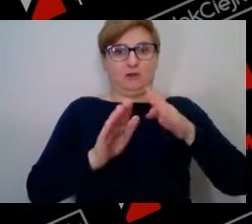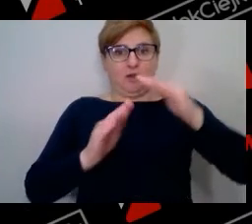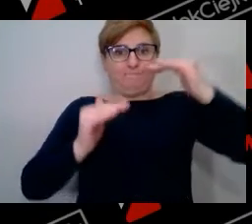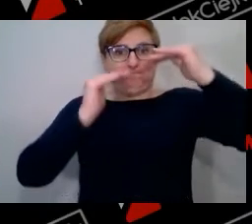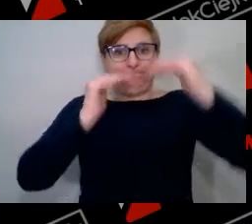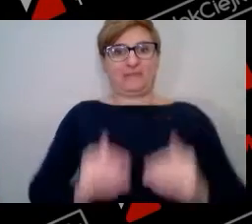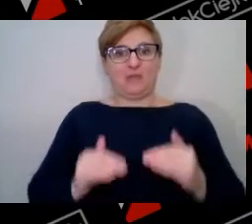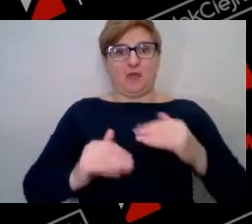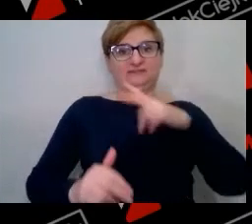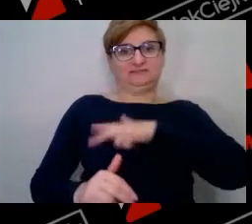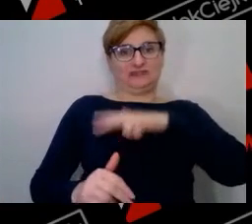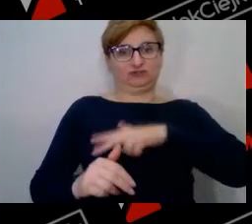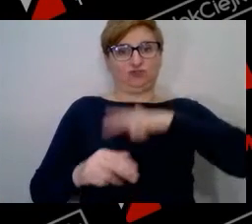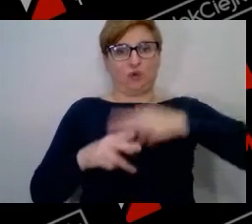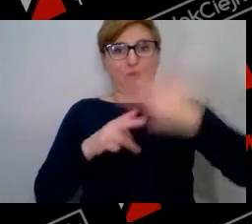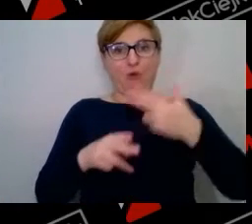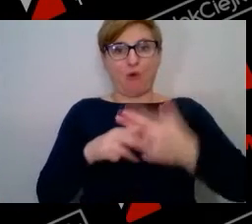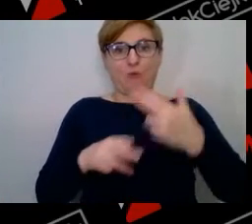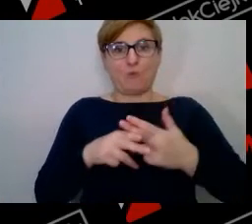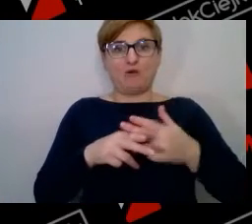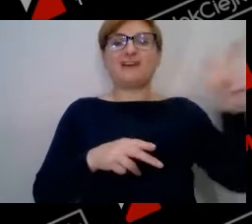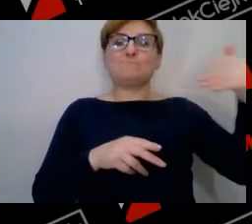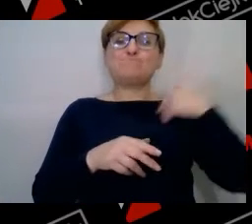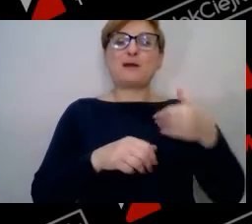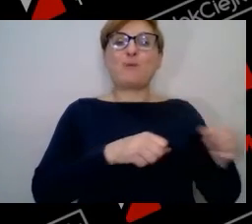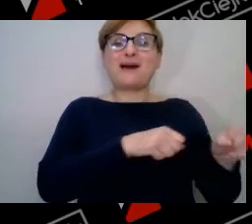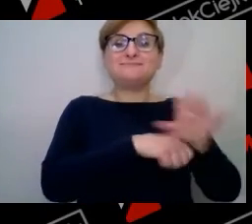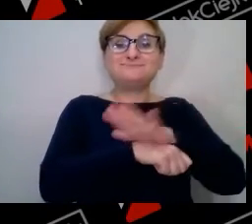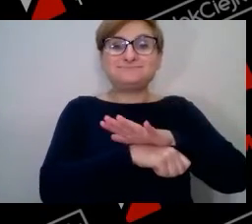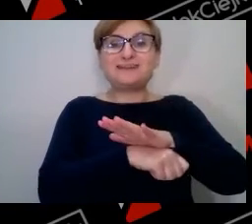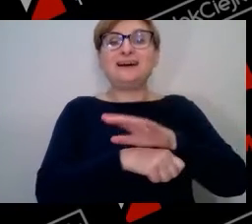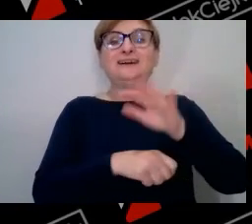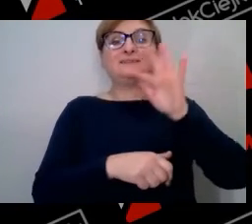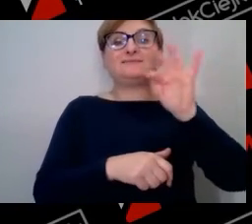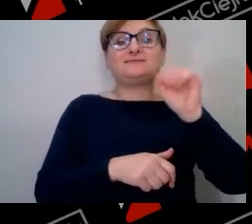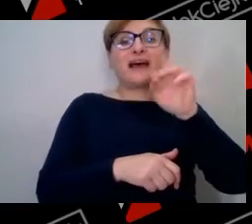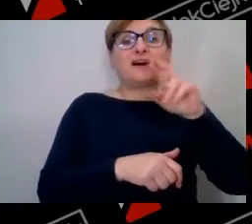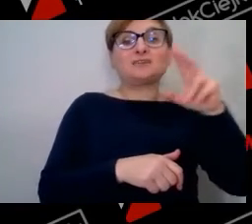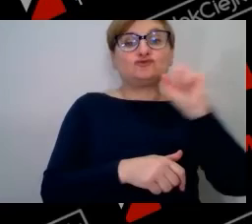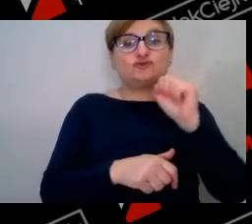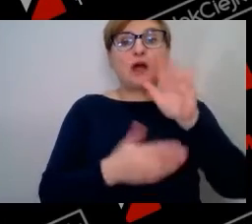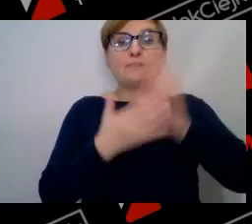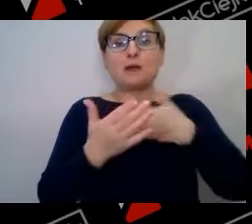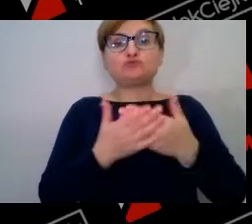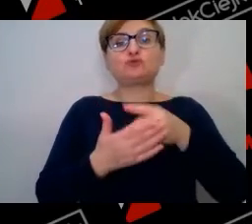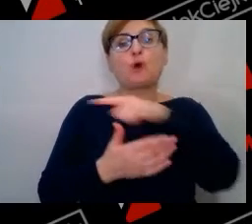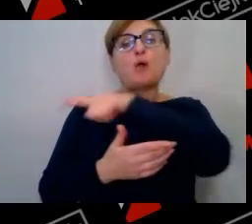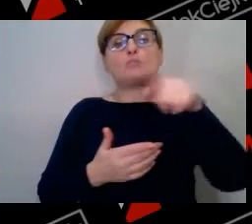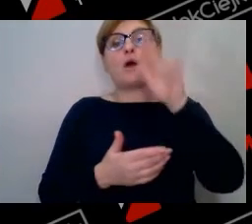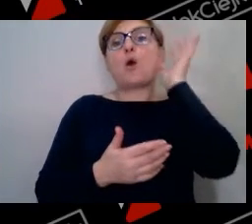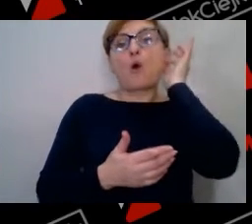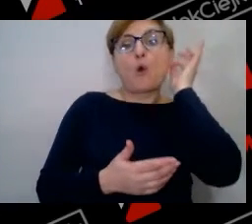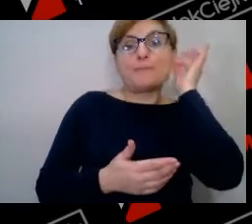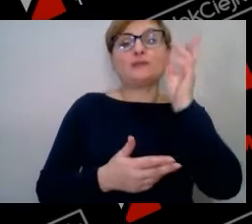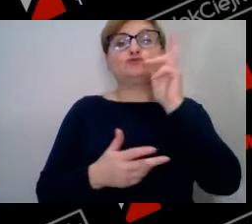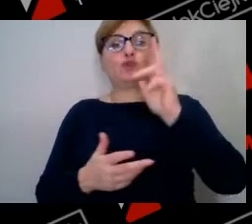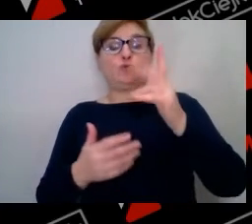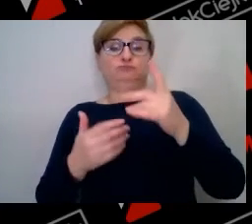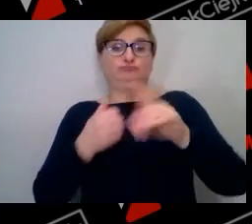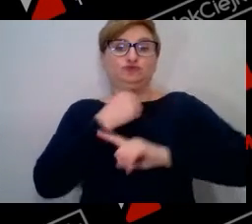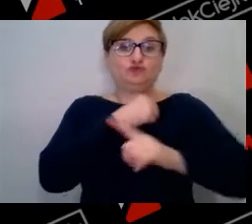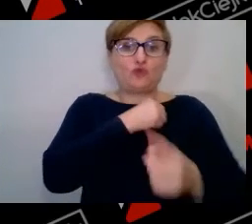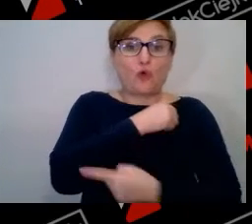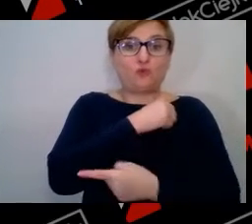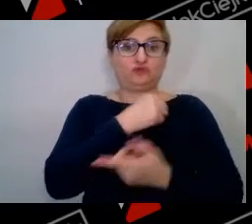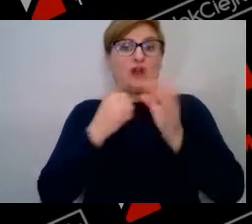tarczom pośpiesznie wprowadzonym przez rząd kobiety spodziewające się potomstwa lub osoby młode, młode